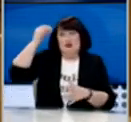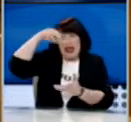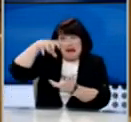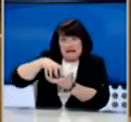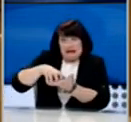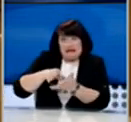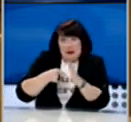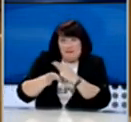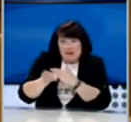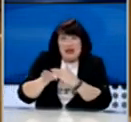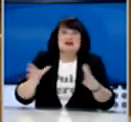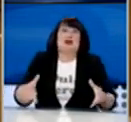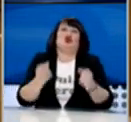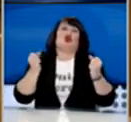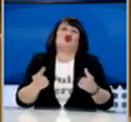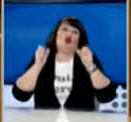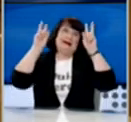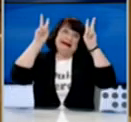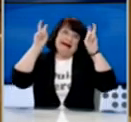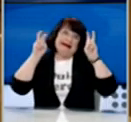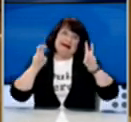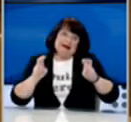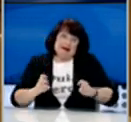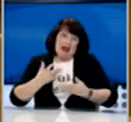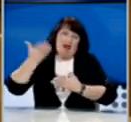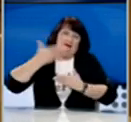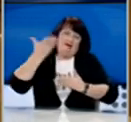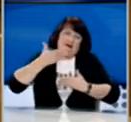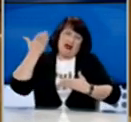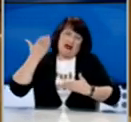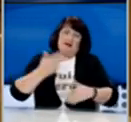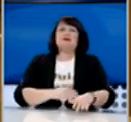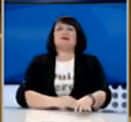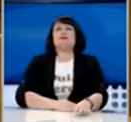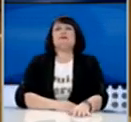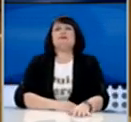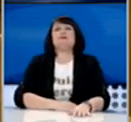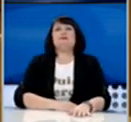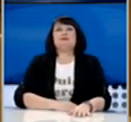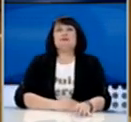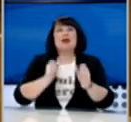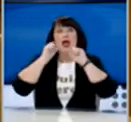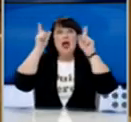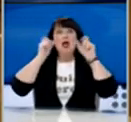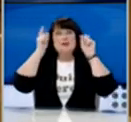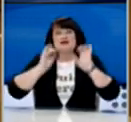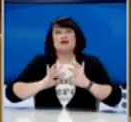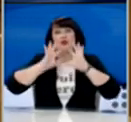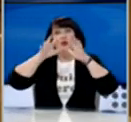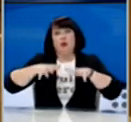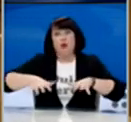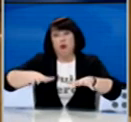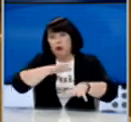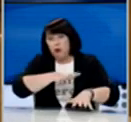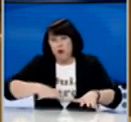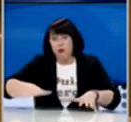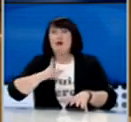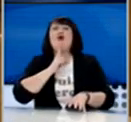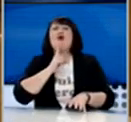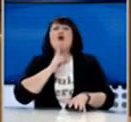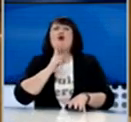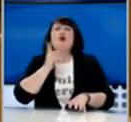εκκλησίες για να σωθούν πρωτοφανείς λέει ήταν οι πλημμύρες είχαν προκληθεί παρόμοιες